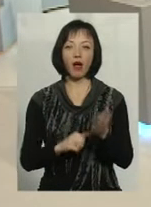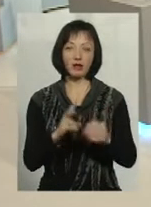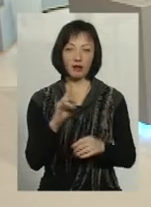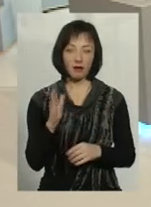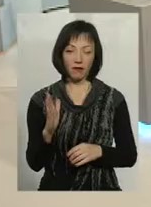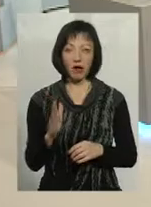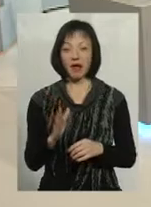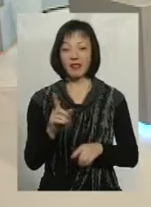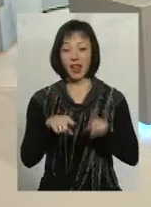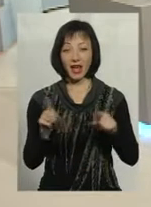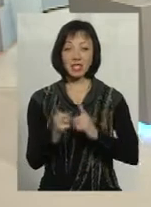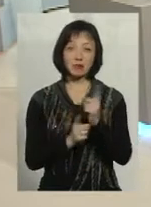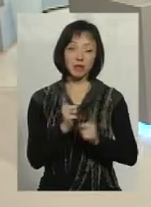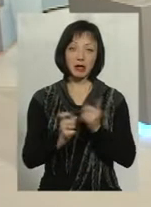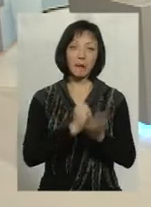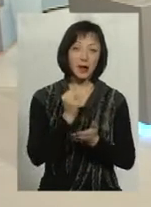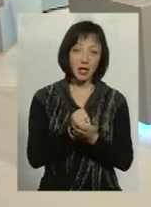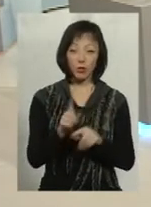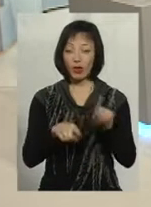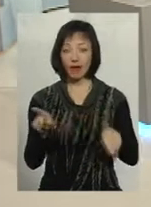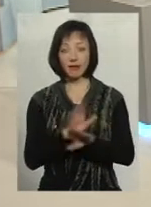і виходити, по суті, сьогодні в тінь.